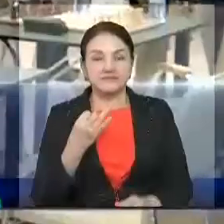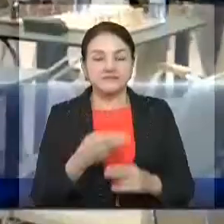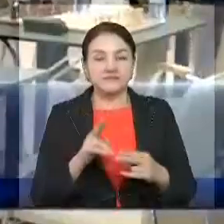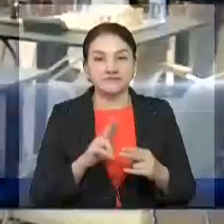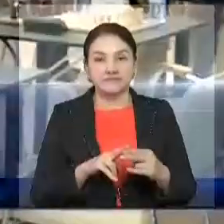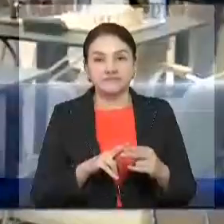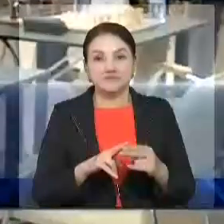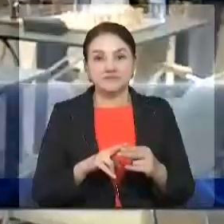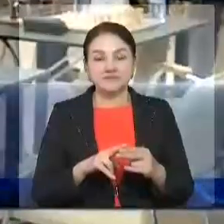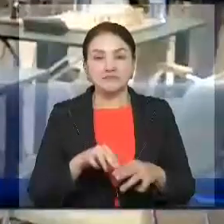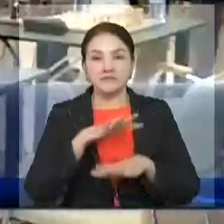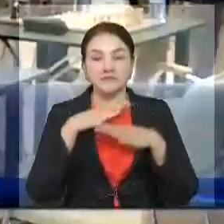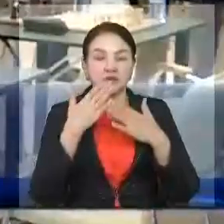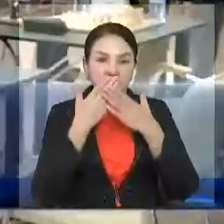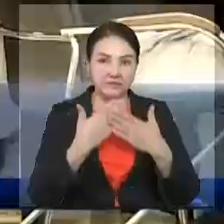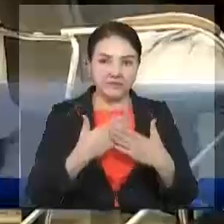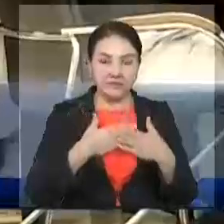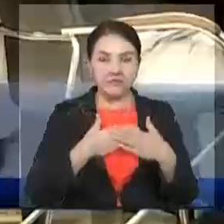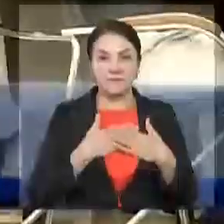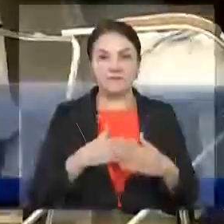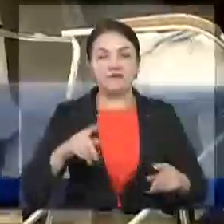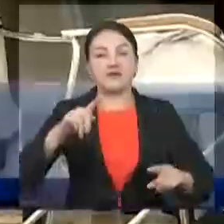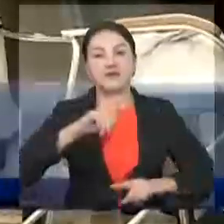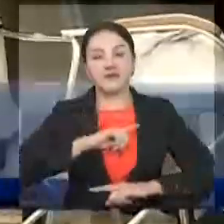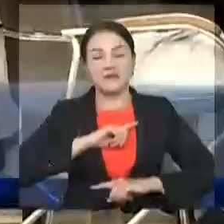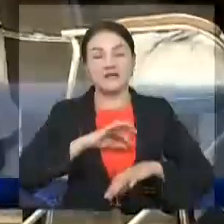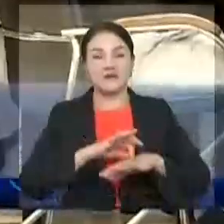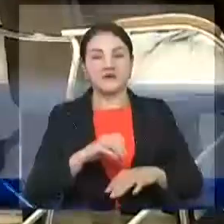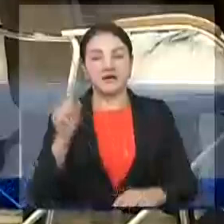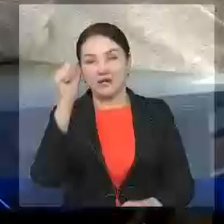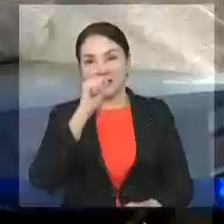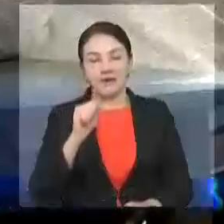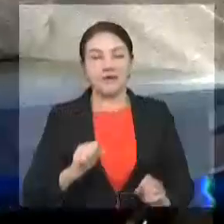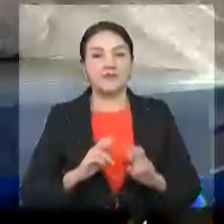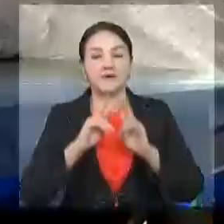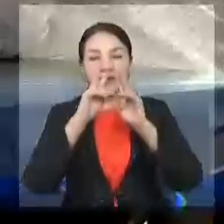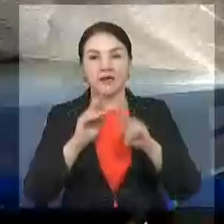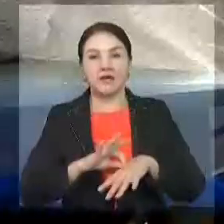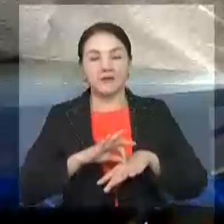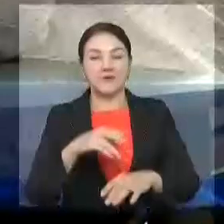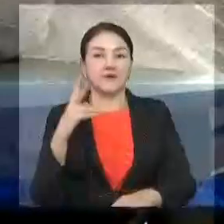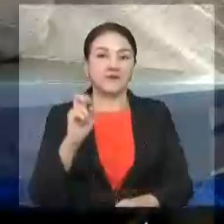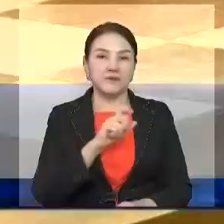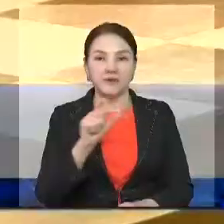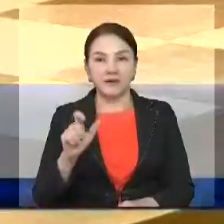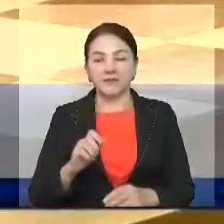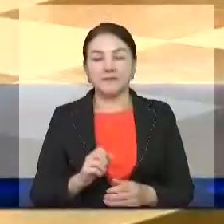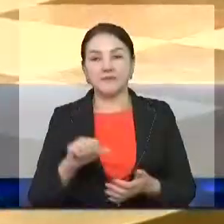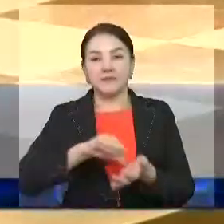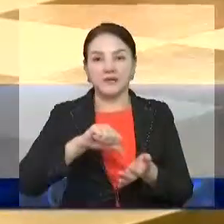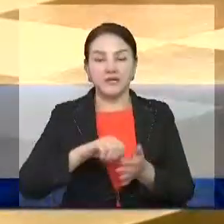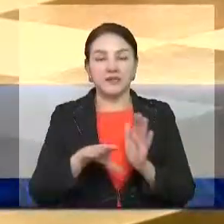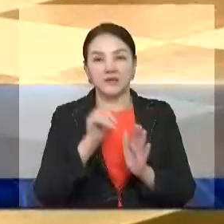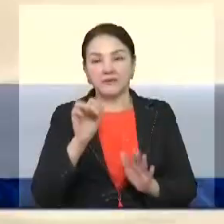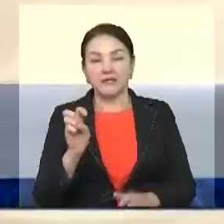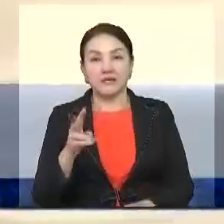поэтому много любителей. В финале, который пройдет в конце августа в Астане, сразятся около 200 человек, включая